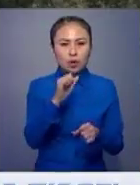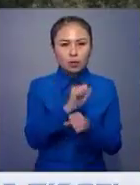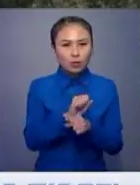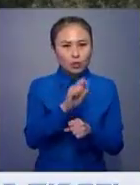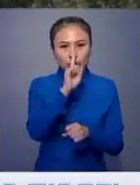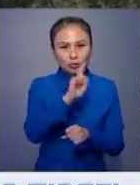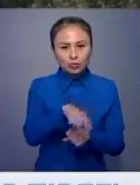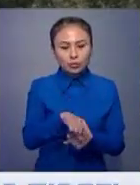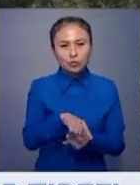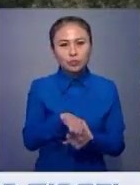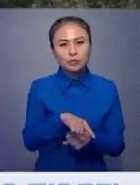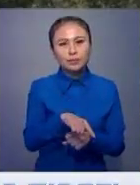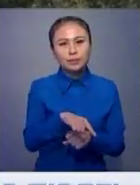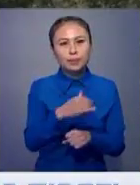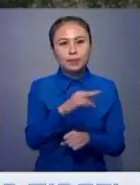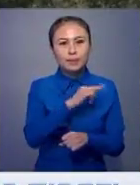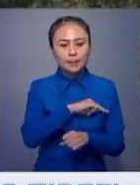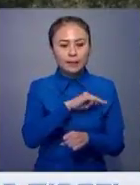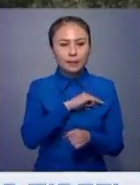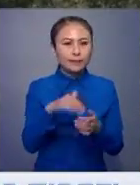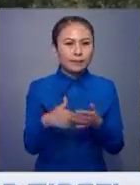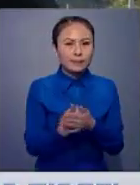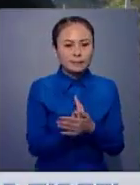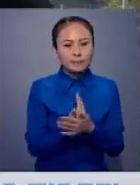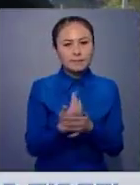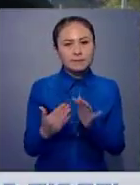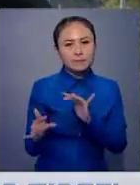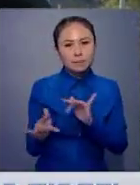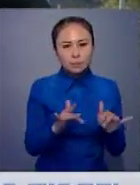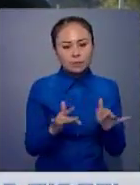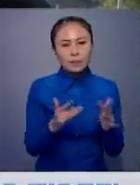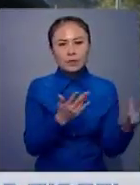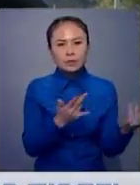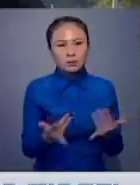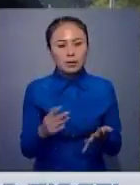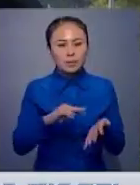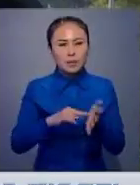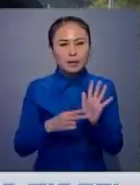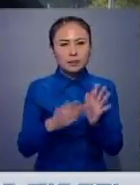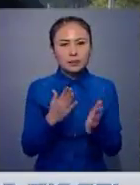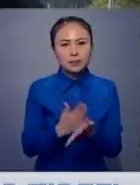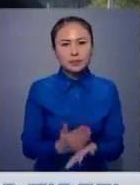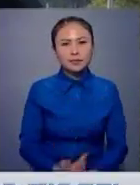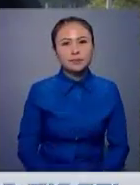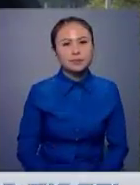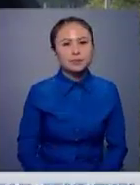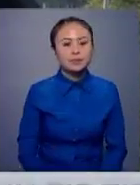тоқталып қалмайды. Бұл жұмысқа жаңада шаруа қожалықтарды тарту жоспарланып отыр.